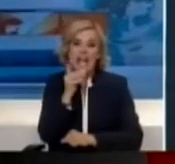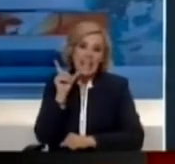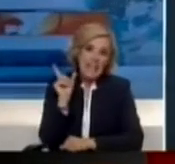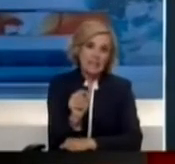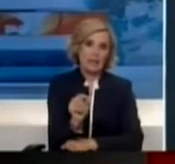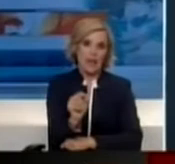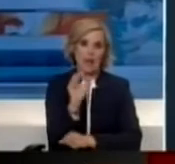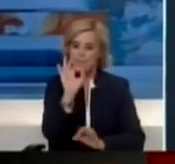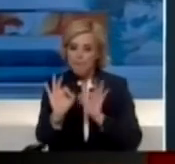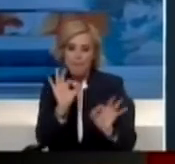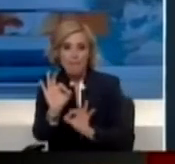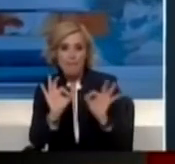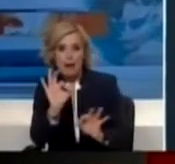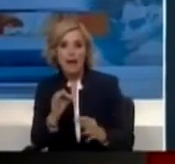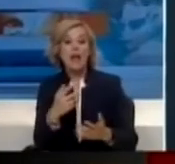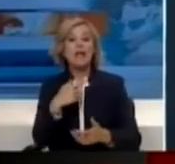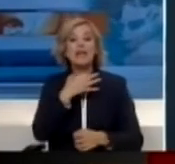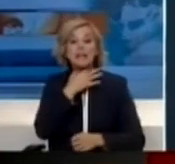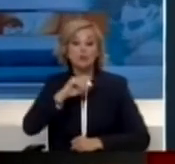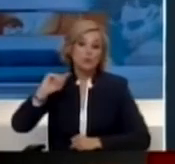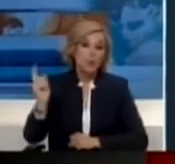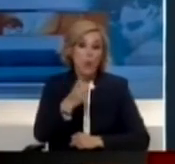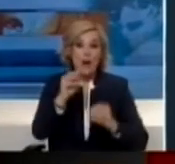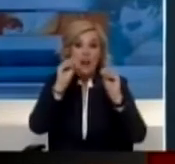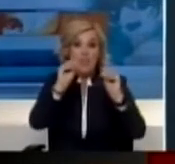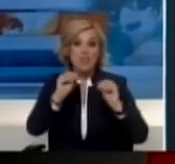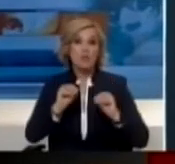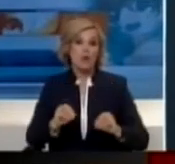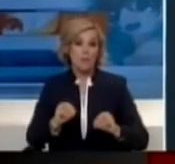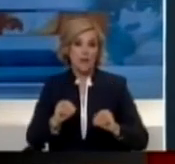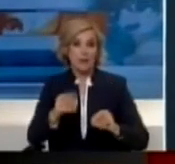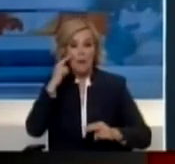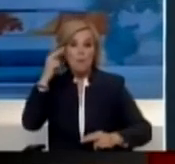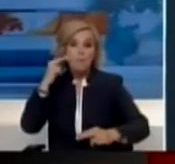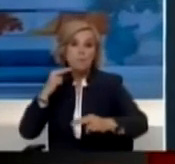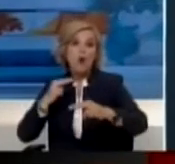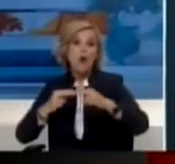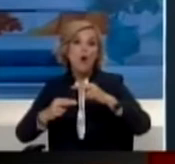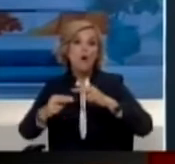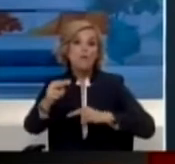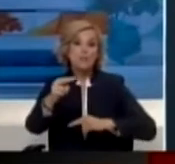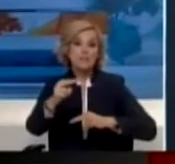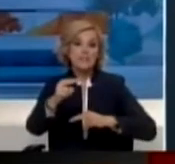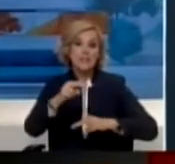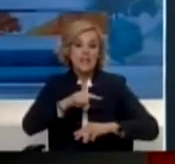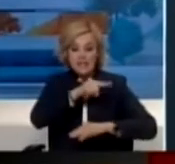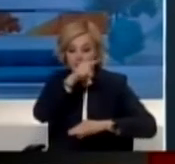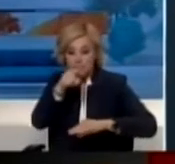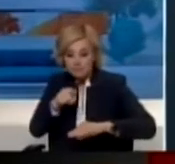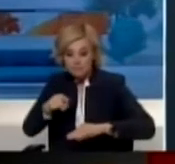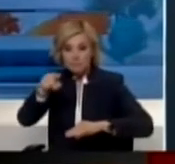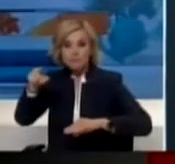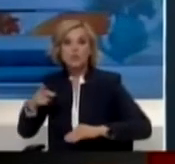των δεδομένων για τον πολύ σημαντικό στόχο, να προβλέπουμε την πορεία της καμπύλης της επιδημίας. Έτσι θα μπορούμε να έχουμε